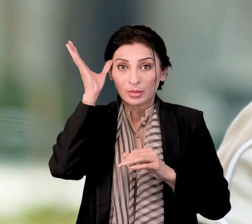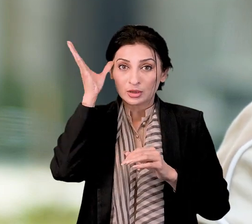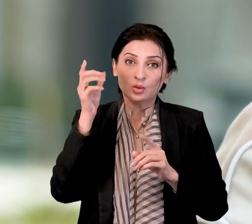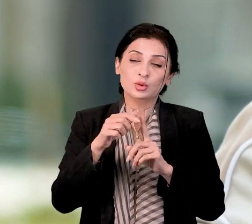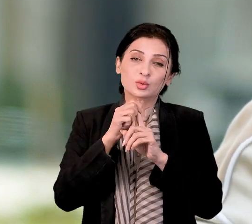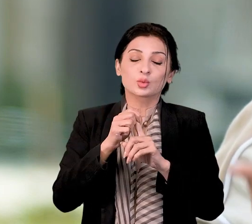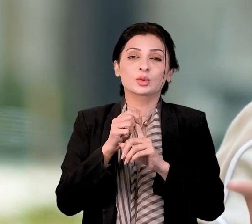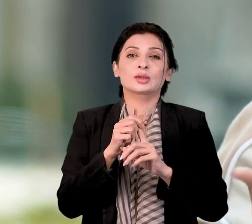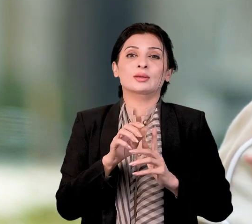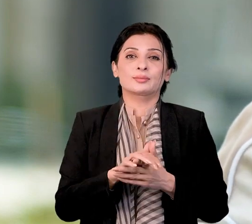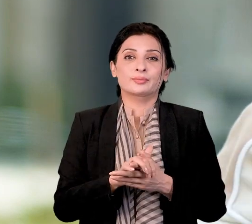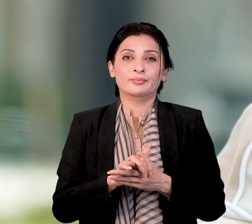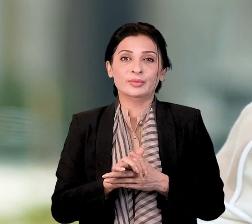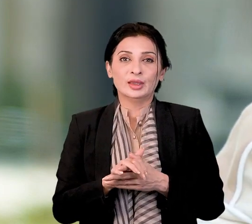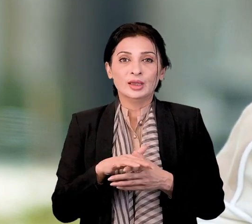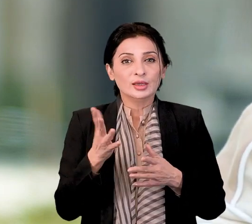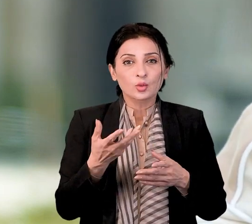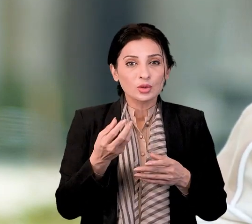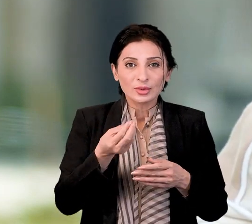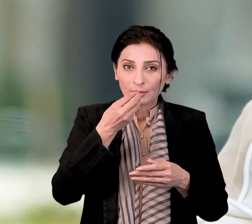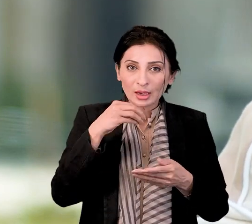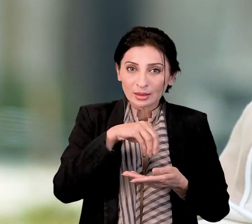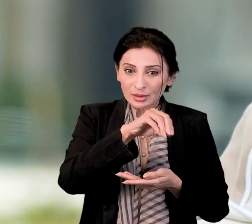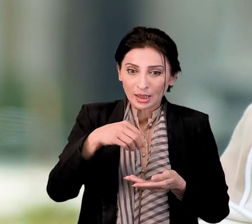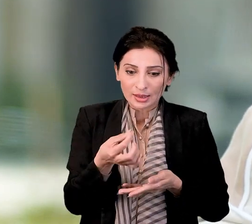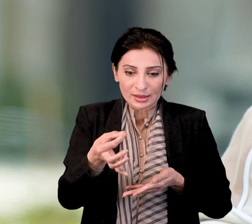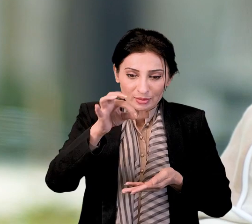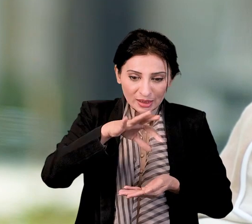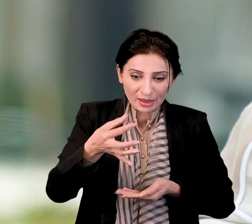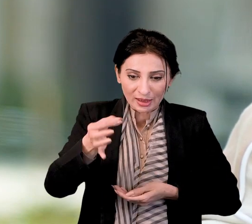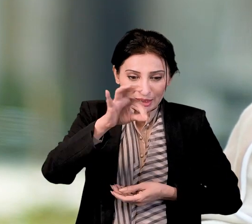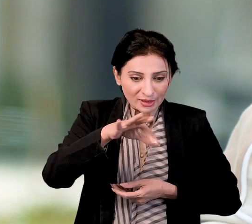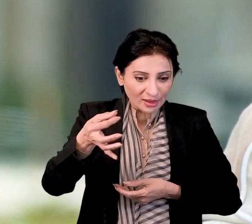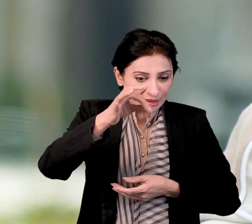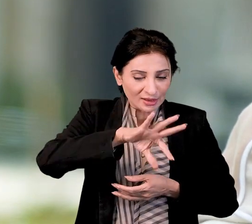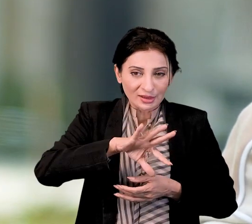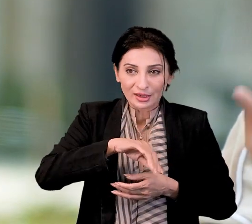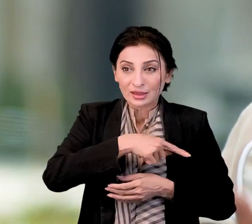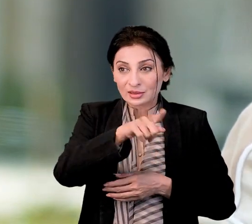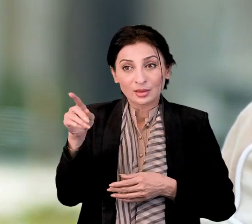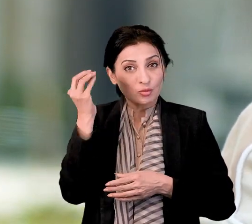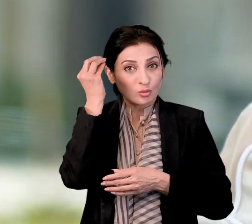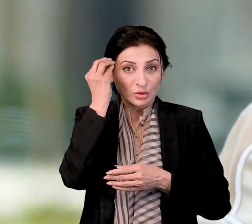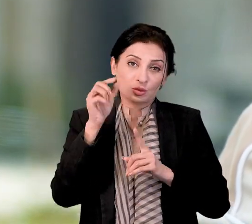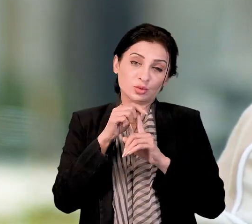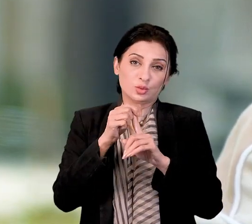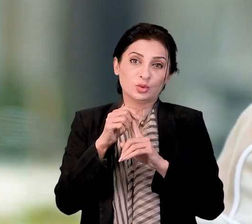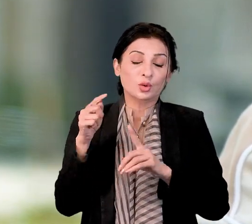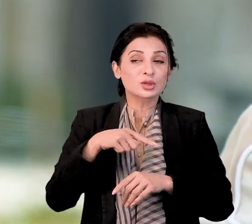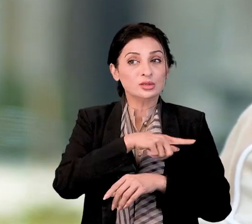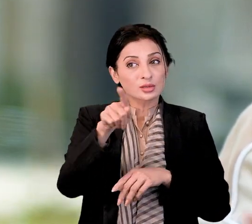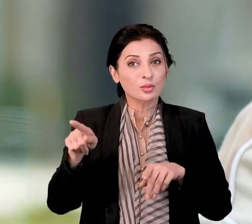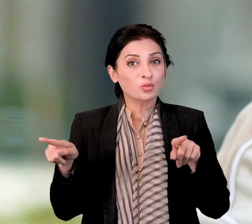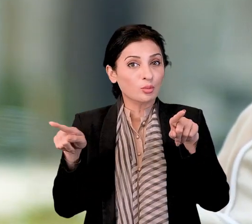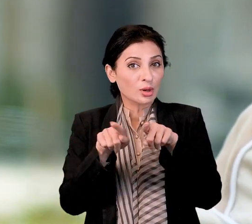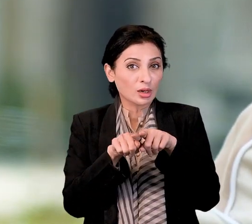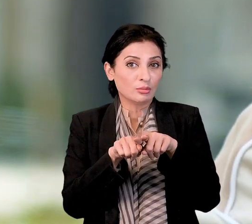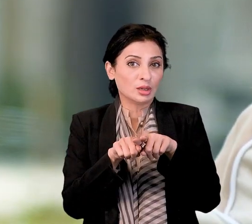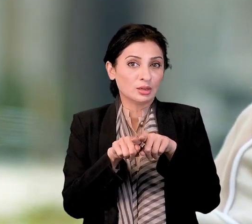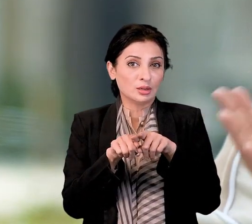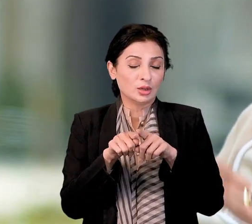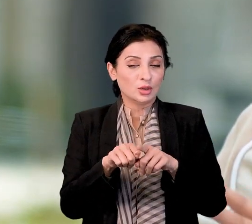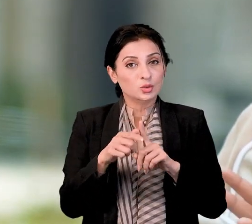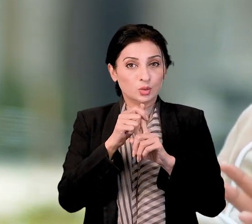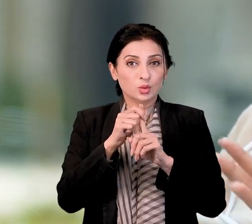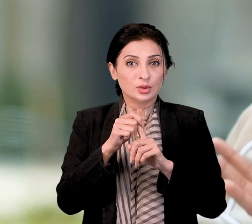सबको अपना विज़न, जो मेरा विज़न है, हमारा विज़न है, वो एम्प्लॉइज़ का भी वो विज़न होना चाहिए. तो